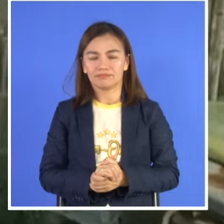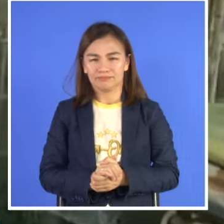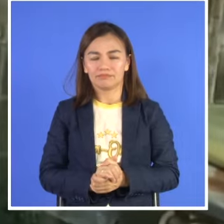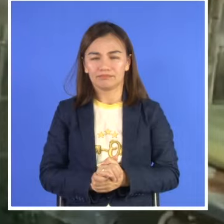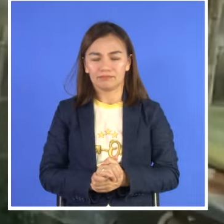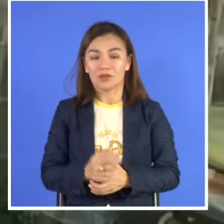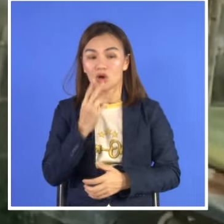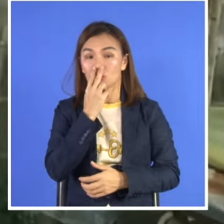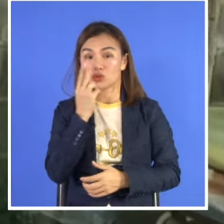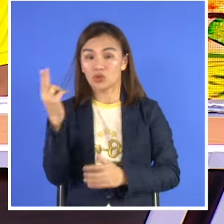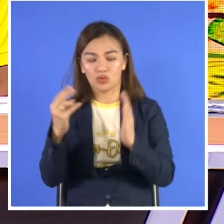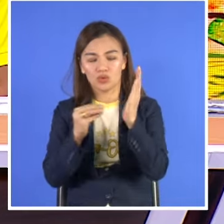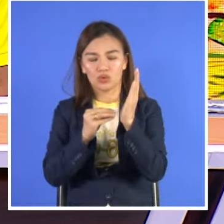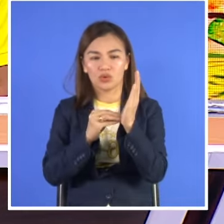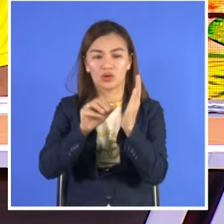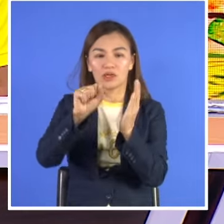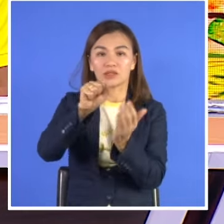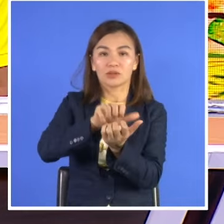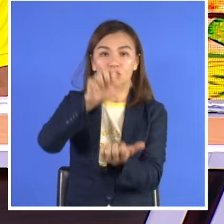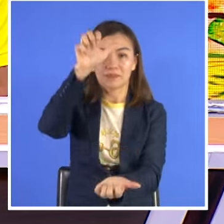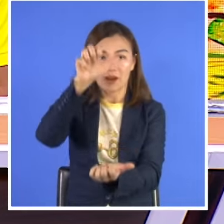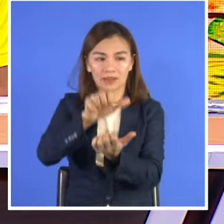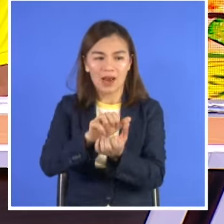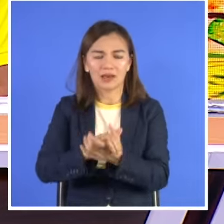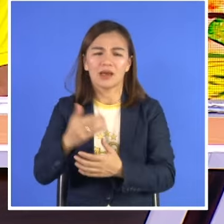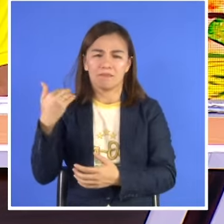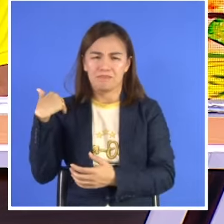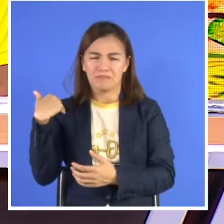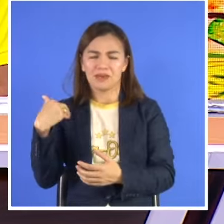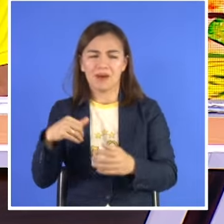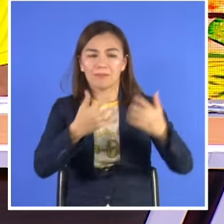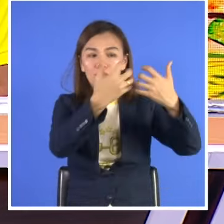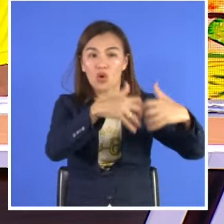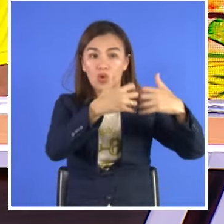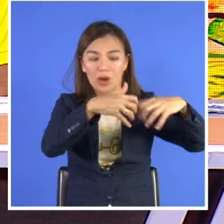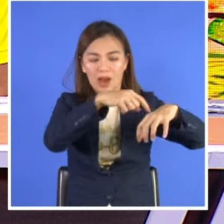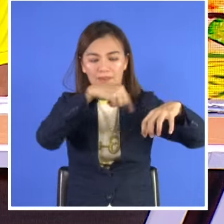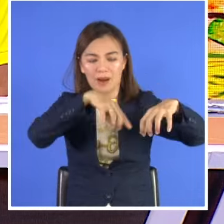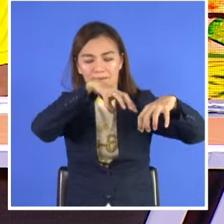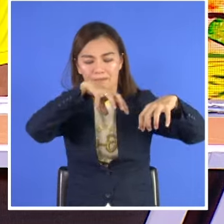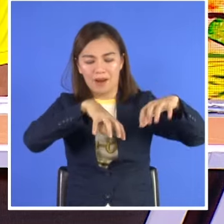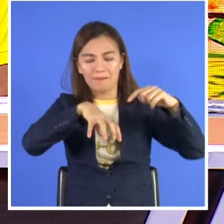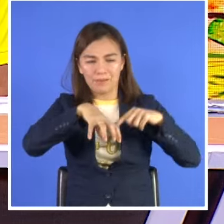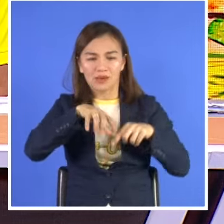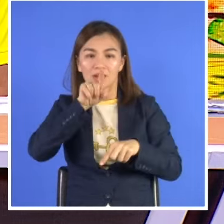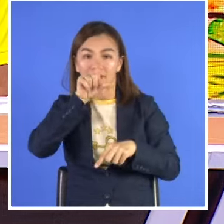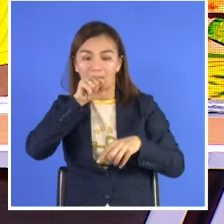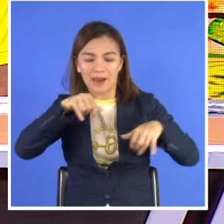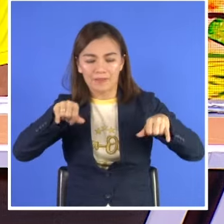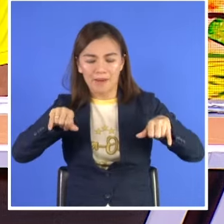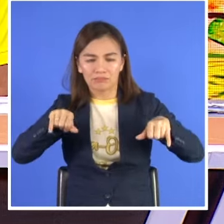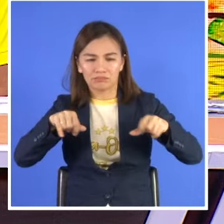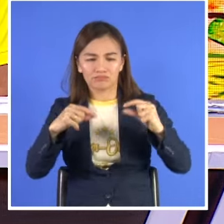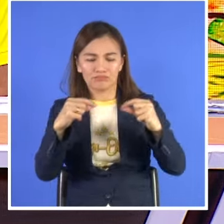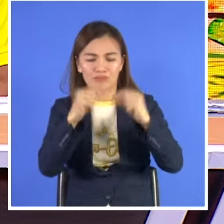มาต่อที่จังหวัดสมุทรปราการเขาบอกว่าไฟไหม้เล้าไก่หลังโรงงานว่าอย่างงั้นนะครับไก่ที่ตายเนี่ยเป็นไก่ชนอไก่ชนนี่ตายไป